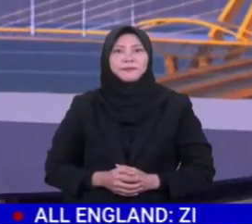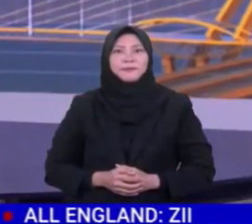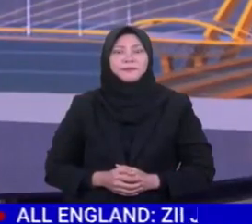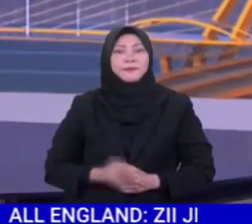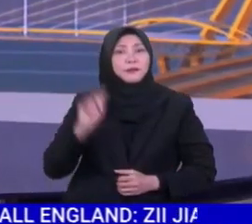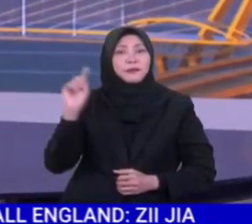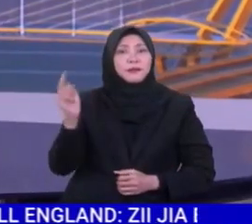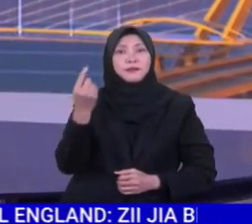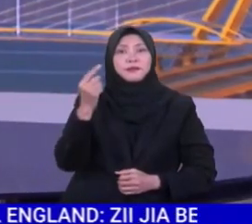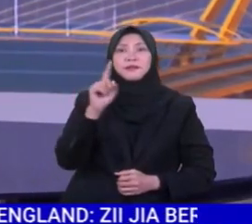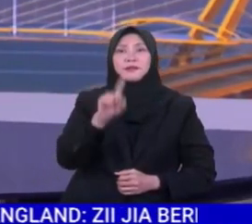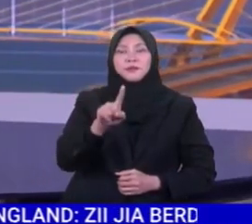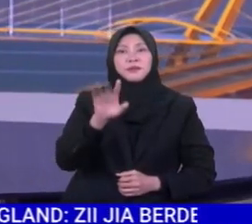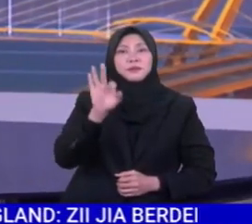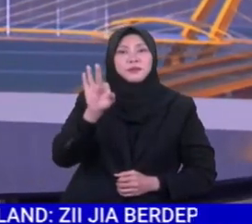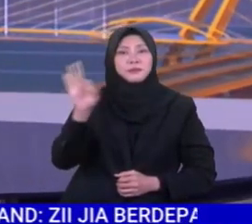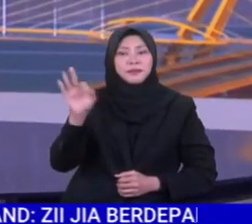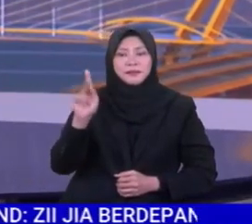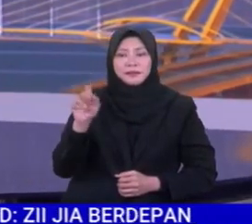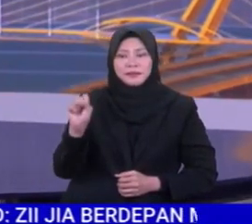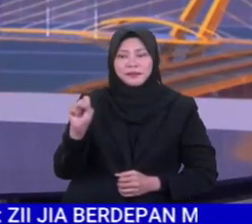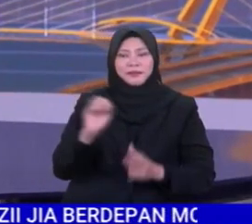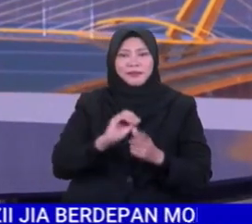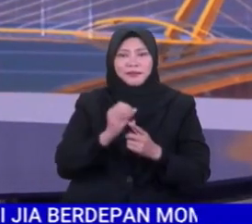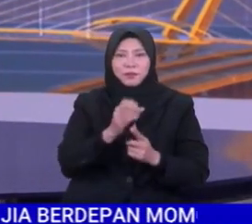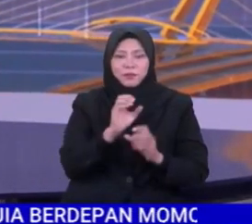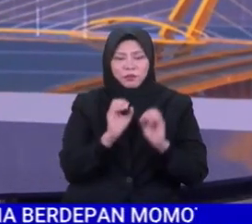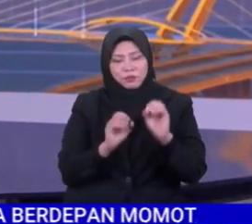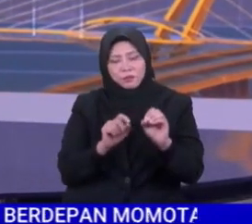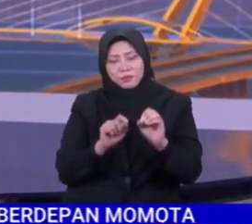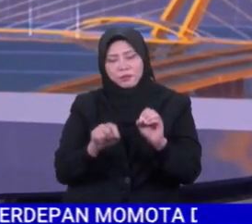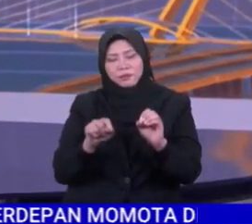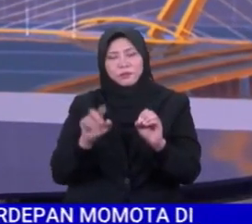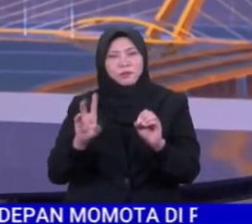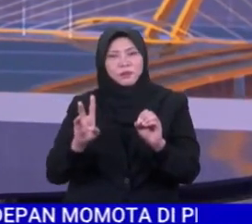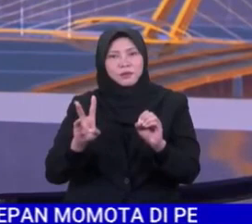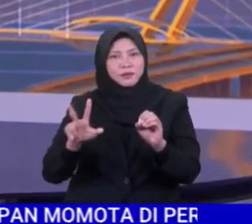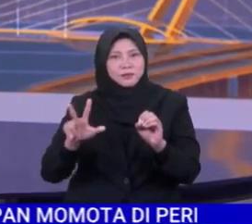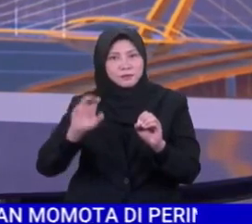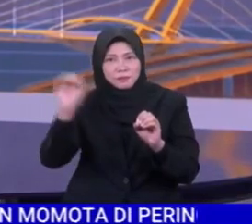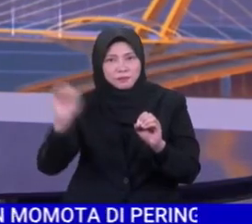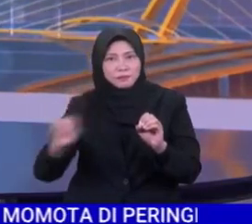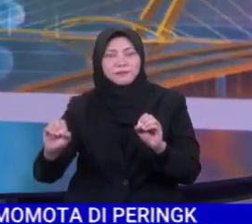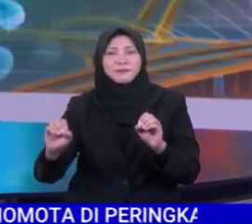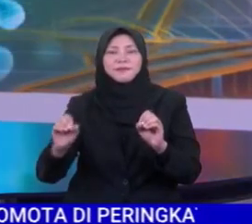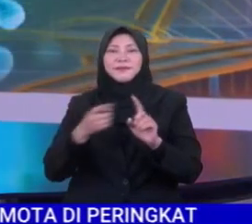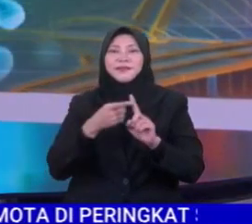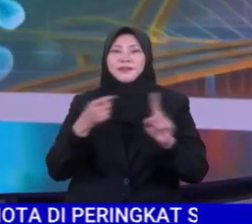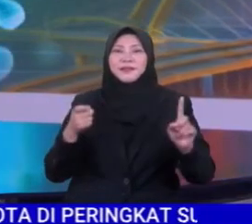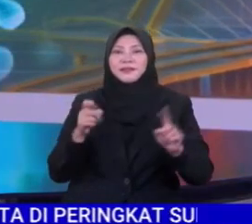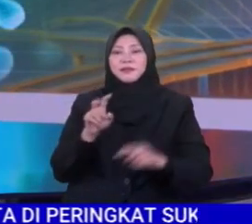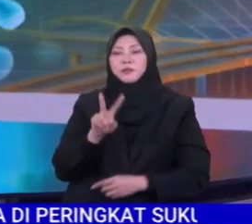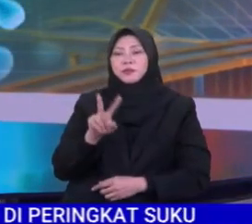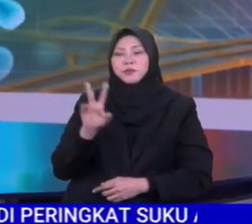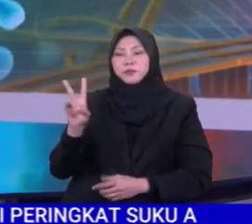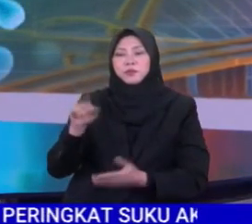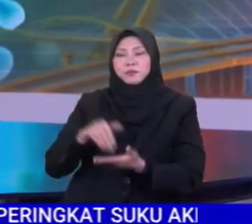tak hanya 199c atau 007 300 daripada